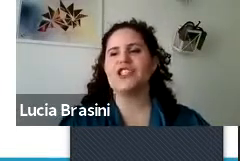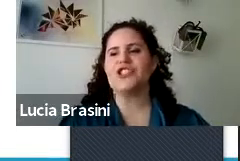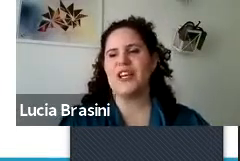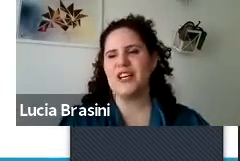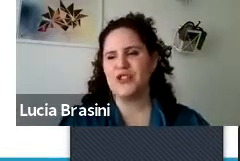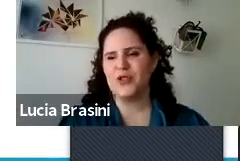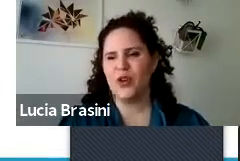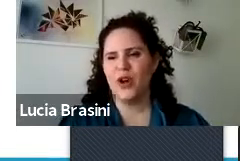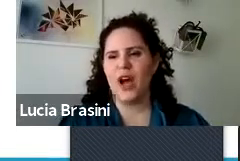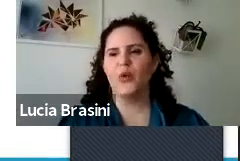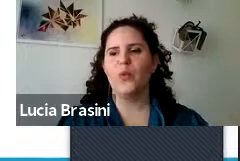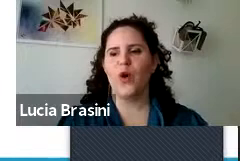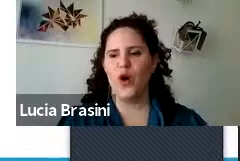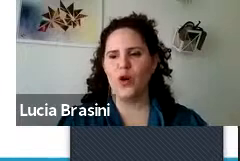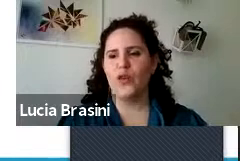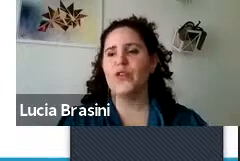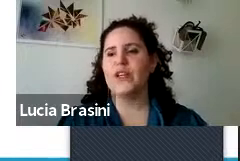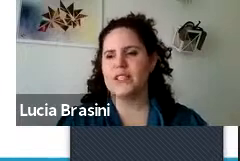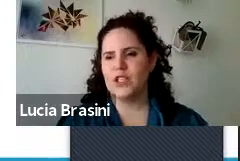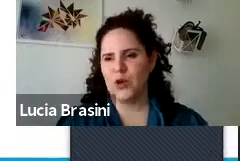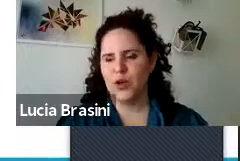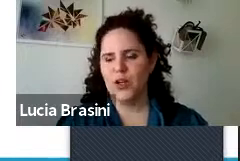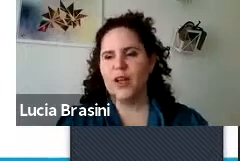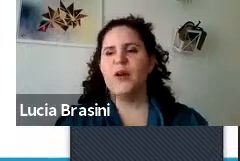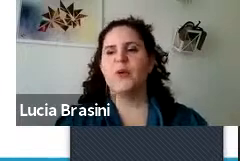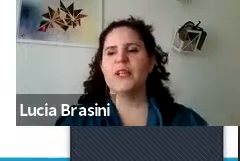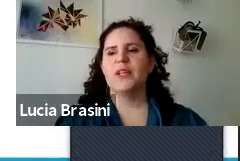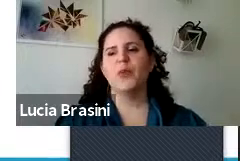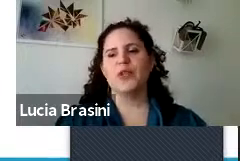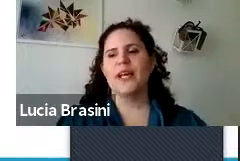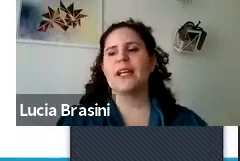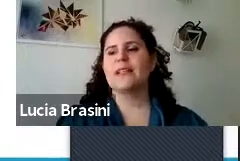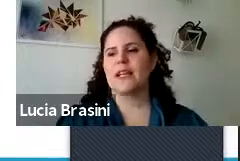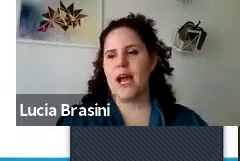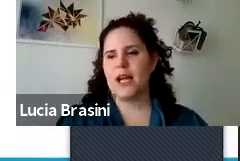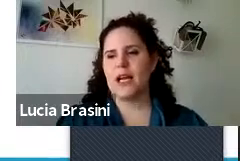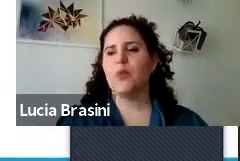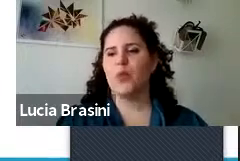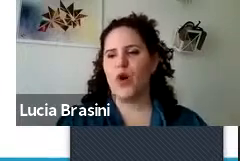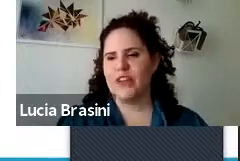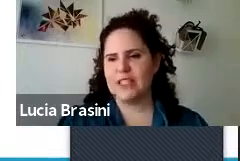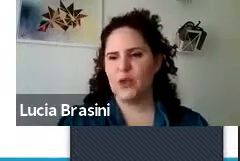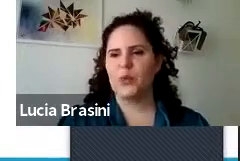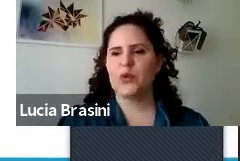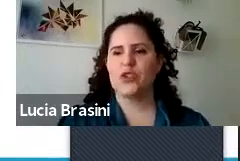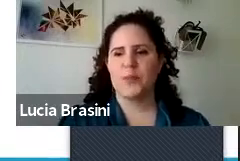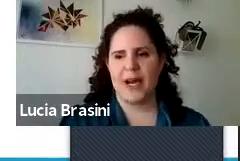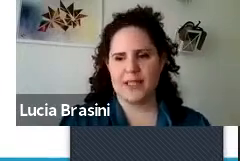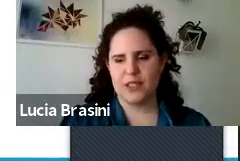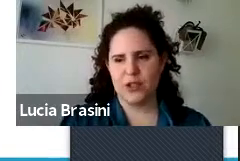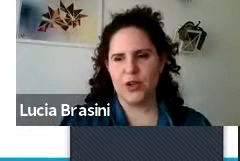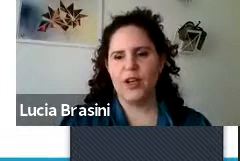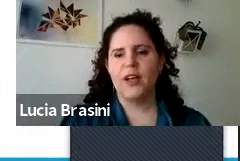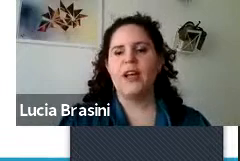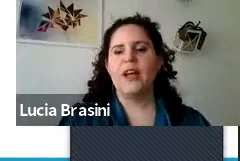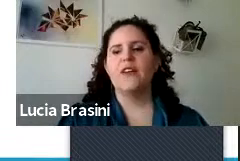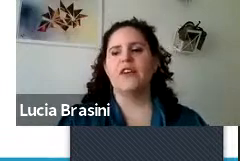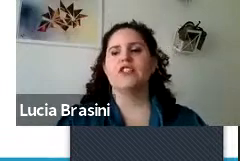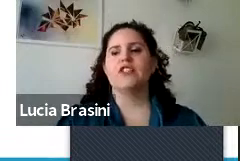intende l'accesso a un luogo fisico, quindi poter entrare e muoversi in uno